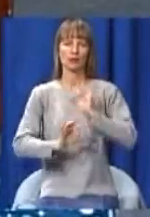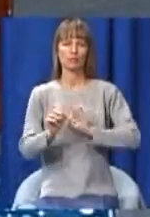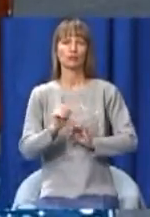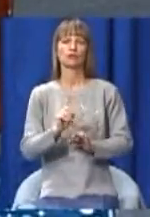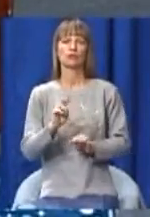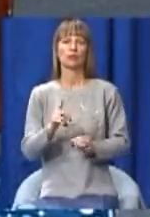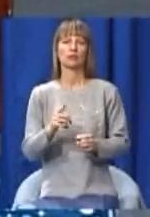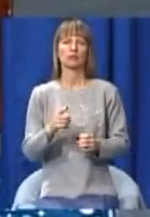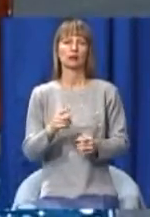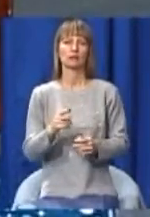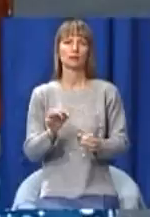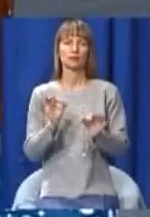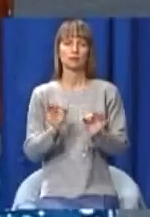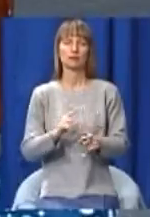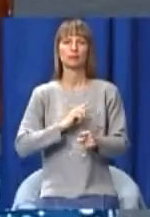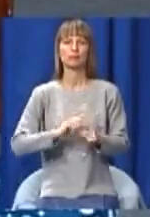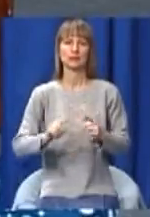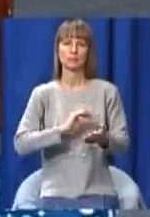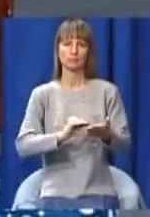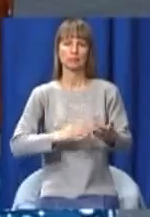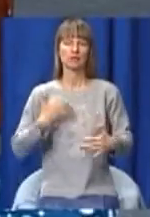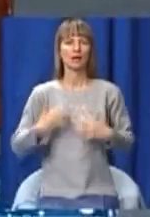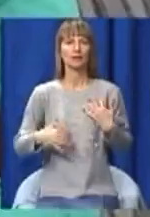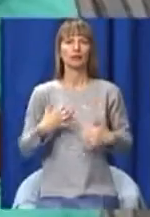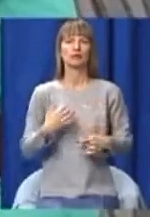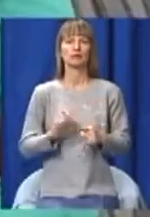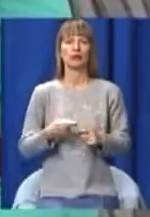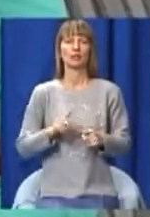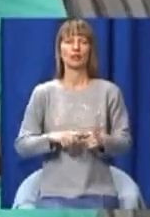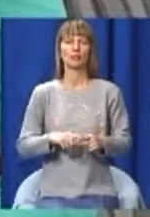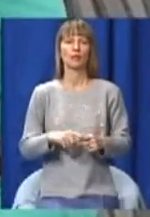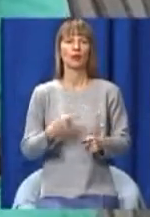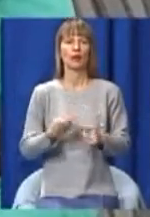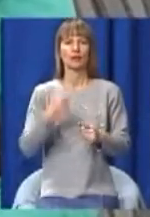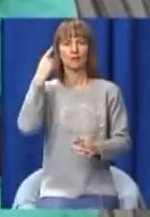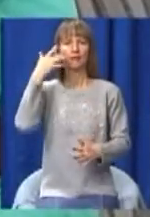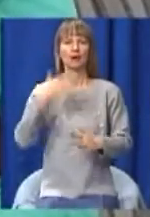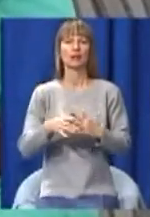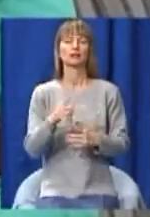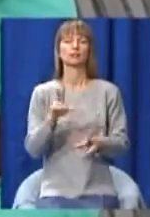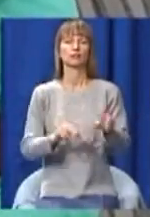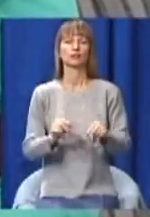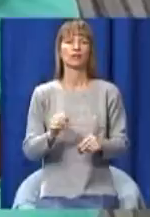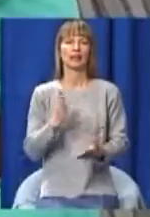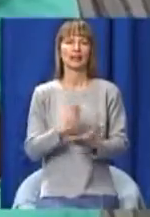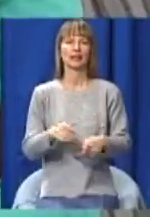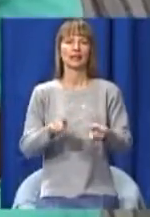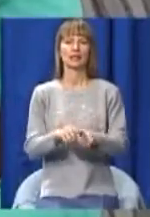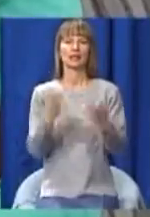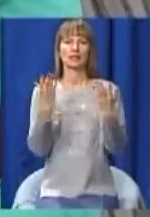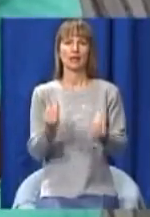так ретельно все швидко і квапливо писати, і тому такий почерк. Це все зрозуміло. А як ти вважаєш, є такий